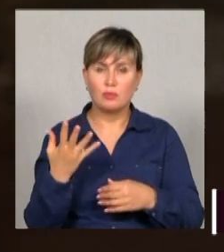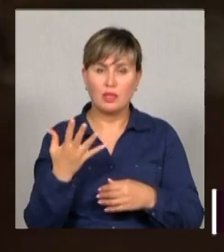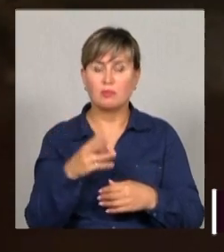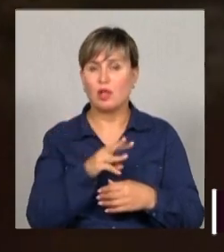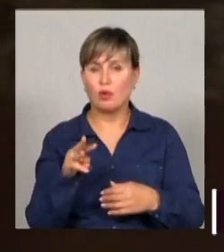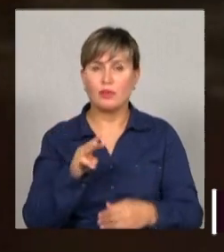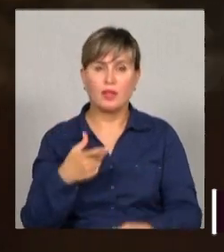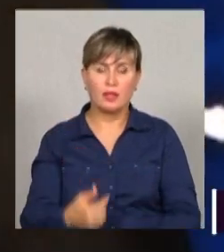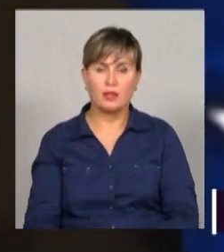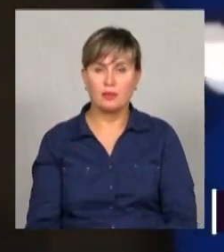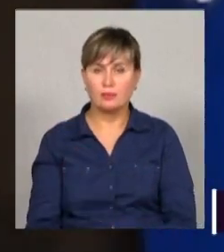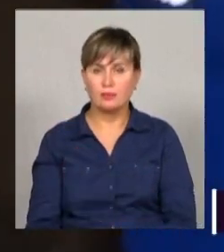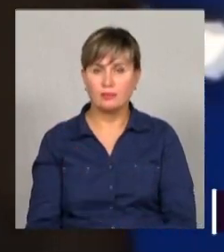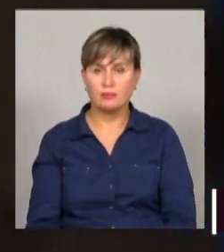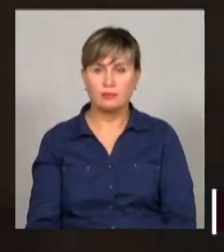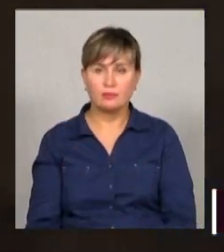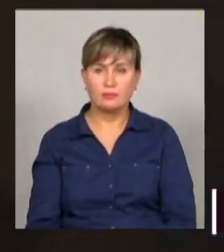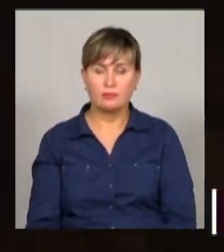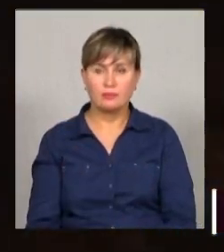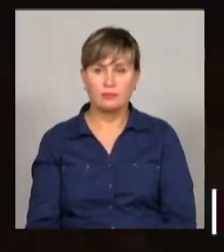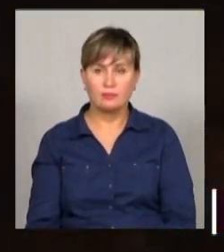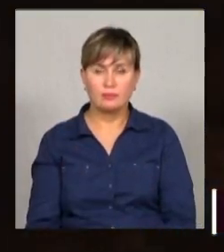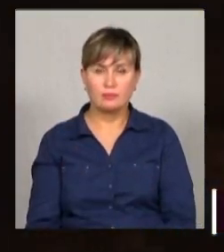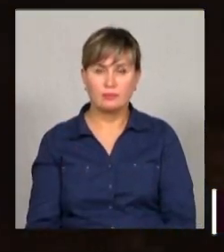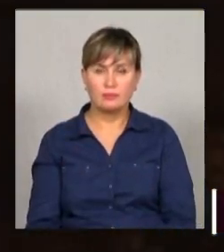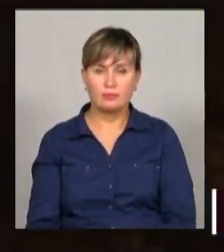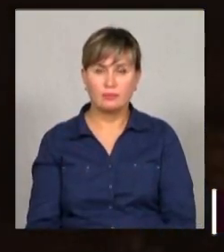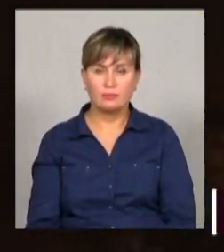миллионов тенге. Мира Альжанова, Тимир Галиахат, Нурлан Утигенов, телеканал Алматы, Нур-Султан.